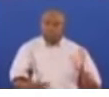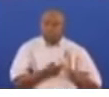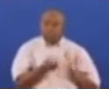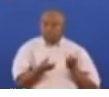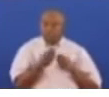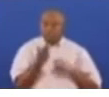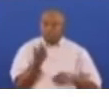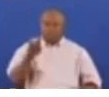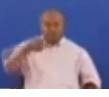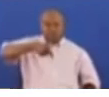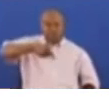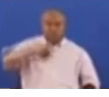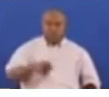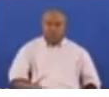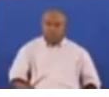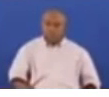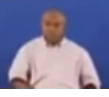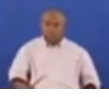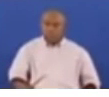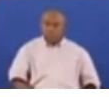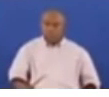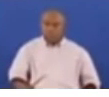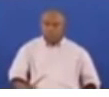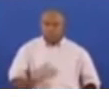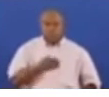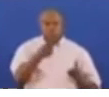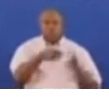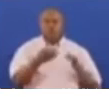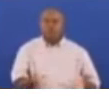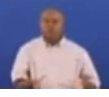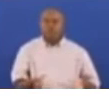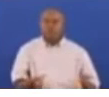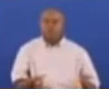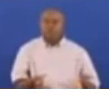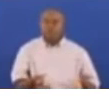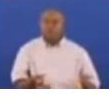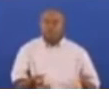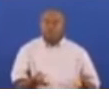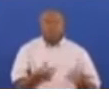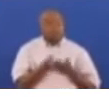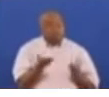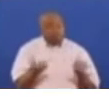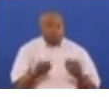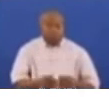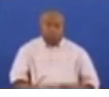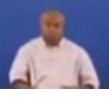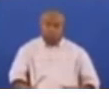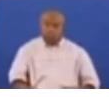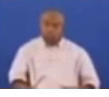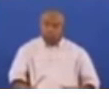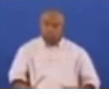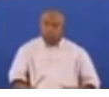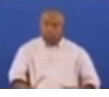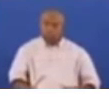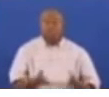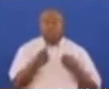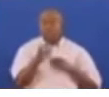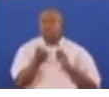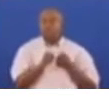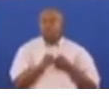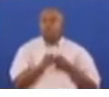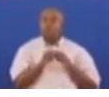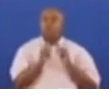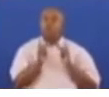ya mafuta ya lita 10, nitalipia kodi hivi nitapata yale mafuta lita 10? Sipati. Kwa hiyo ni mambo ya